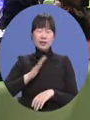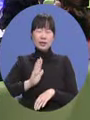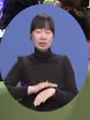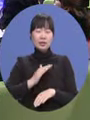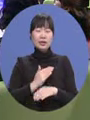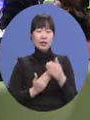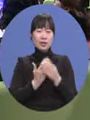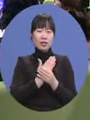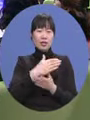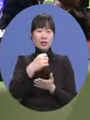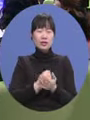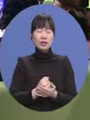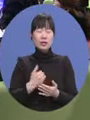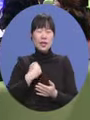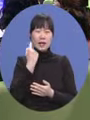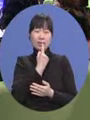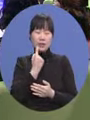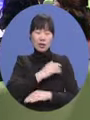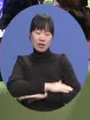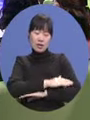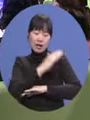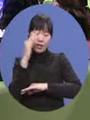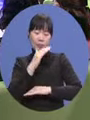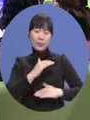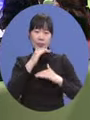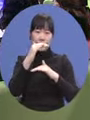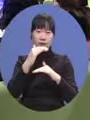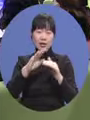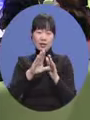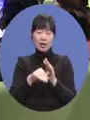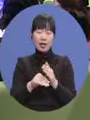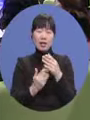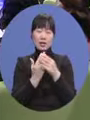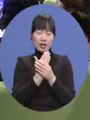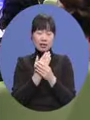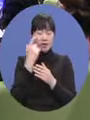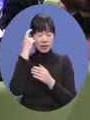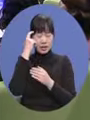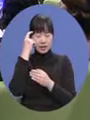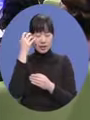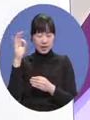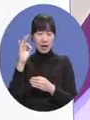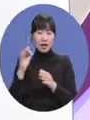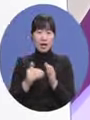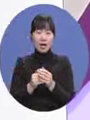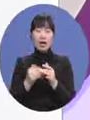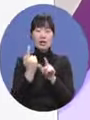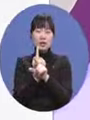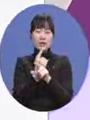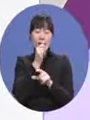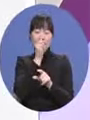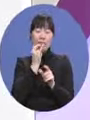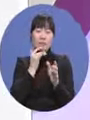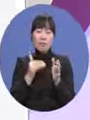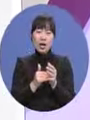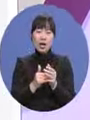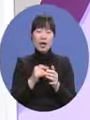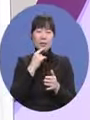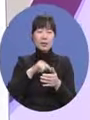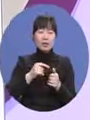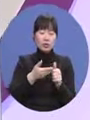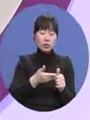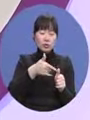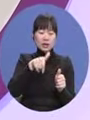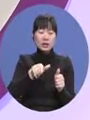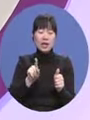가지고 남자애가 내 입으로 경과를 얘기하는 과정에 사건이 의식화돼요. 치료가 돼요. 가해자